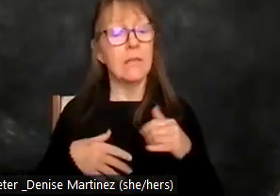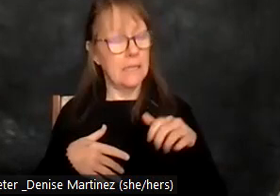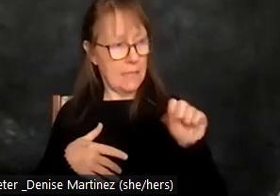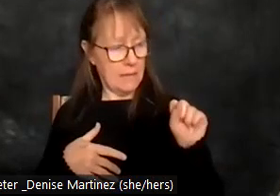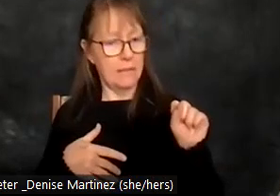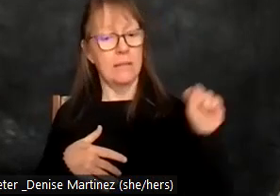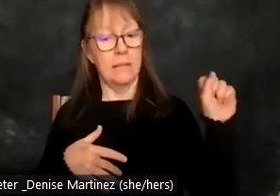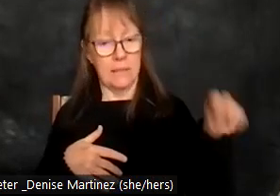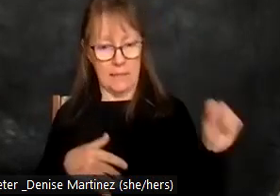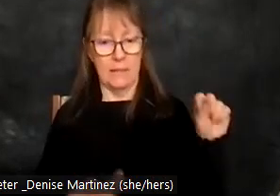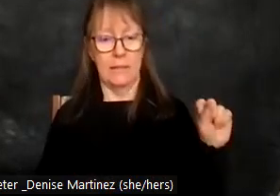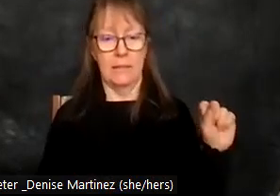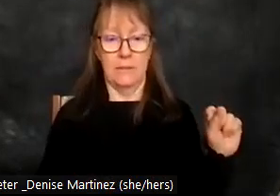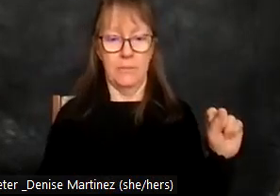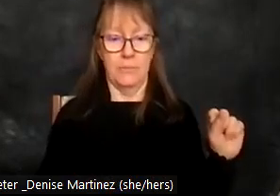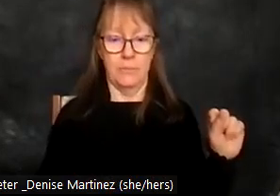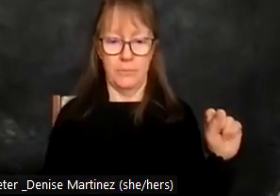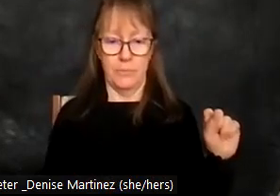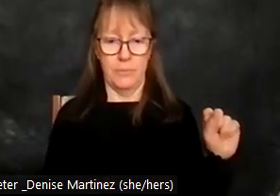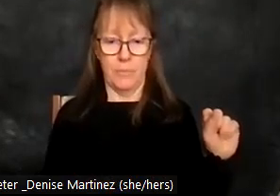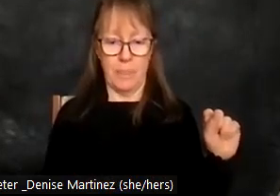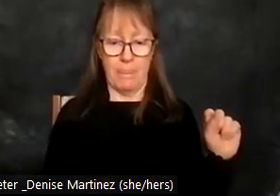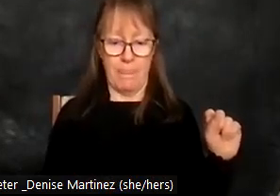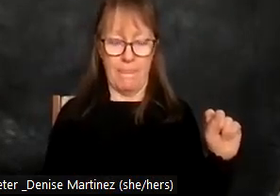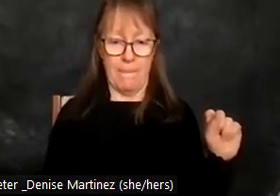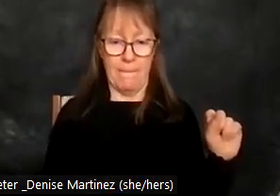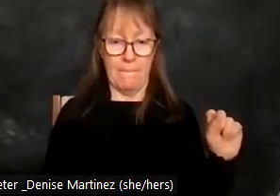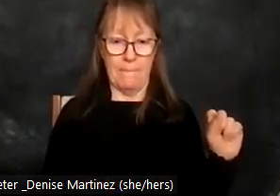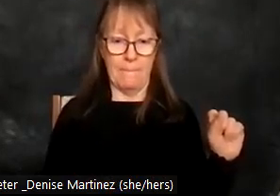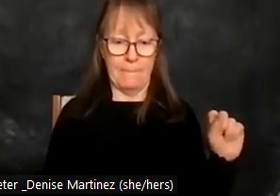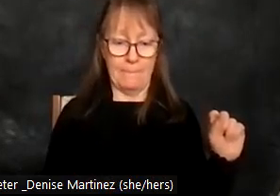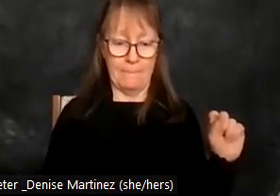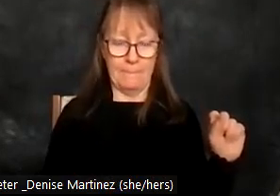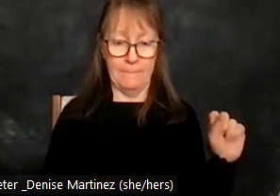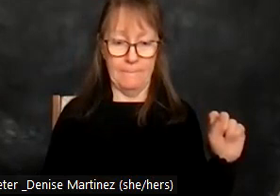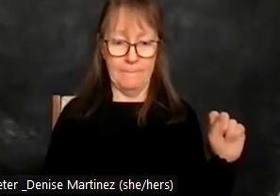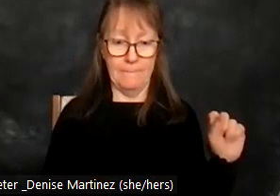IG dans le quartier. Thank you. Oui, oui, c'est ça, merci.